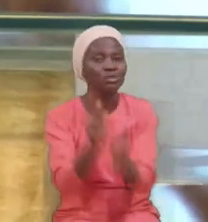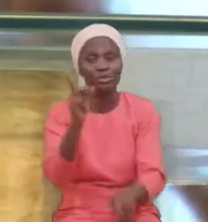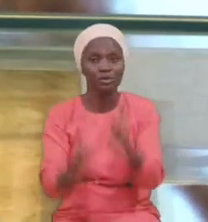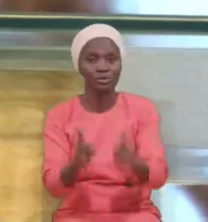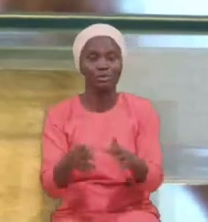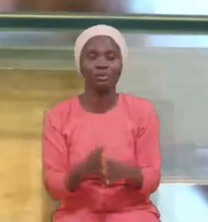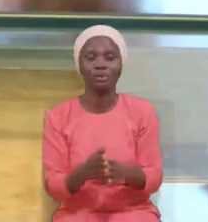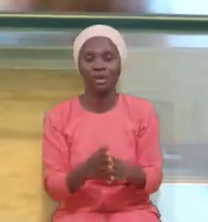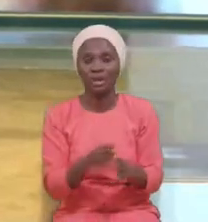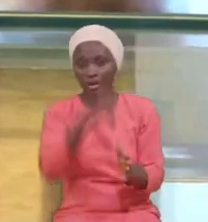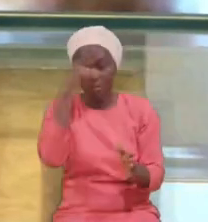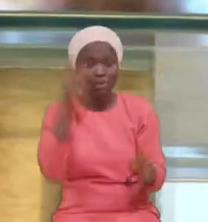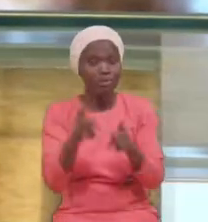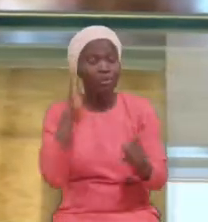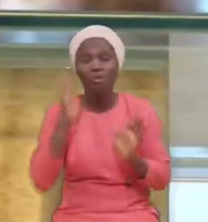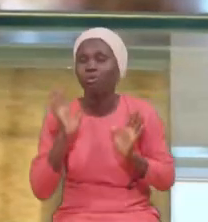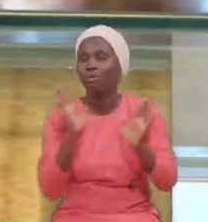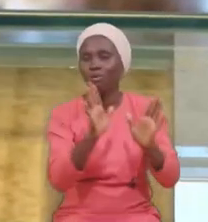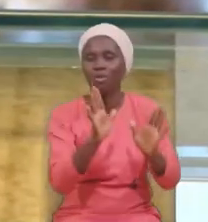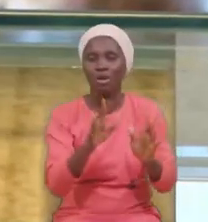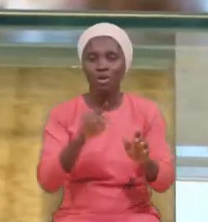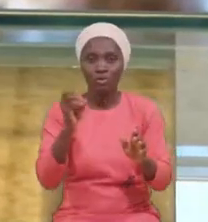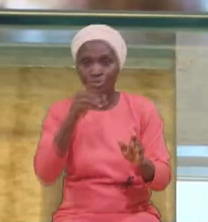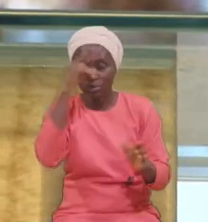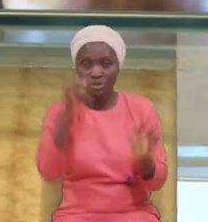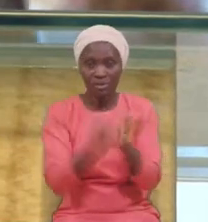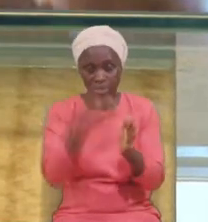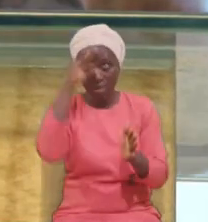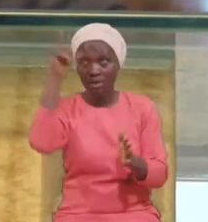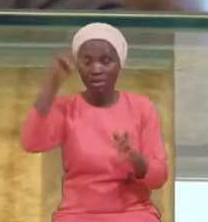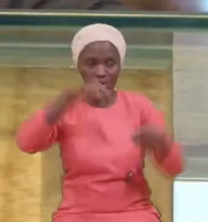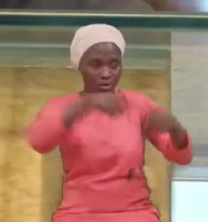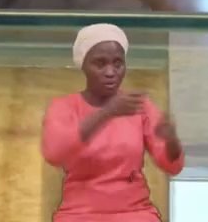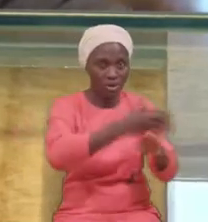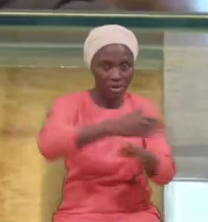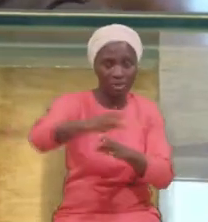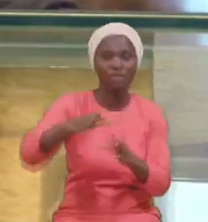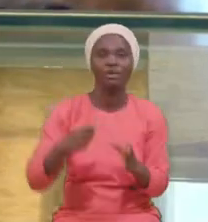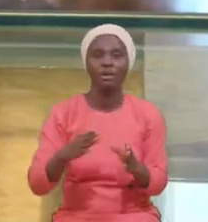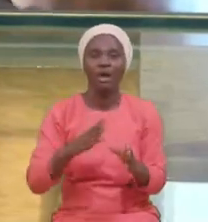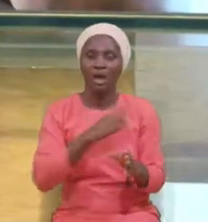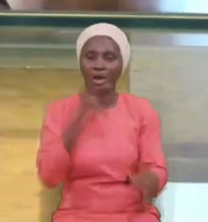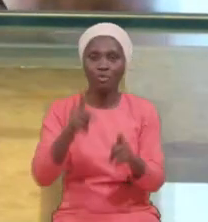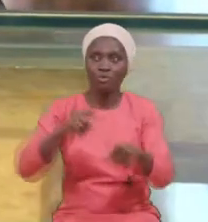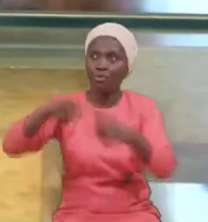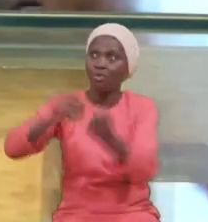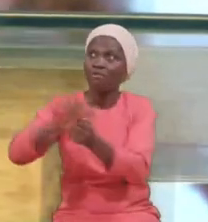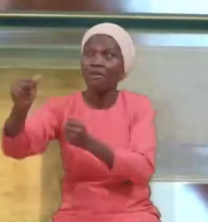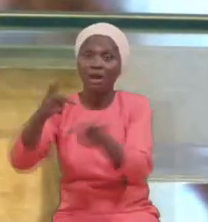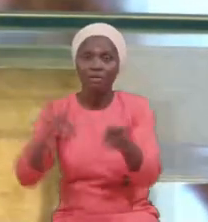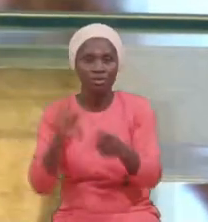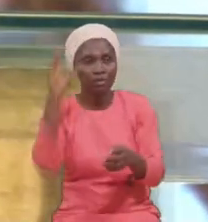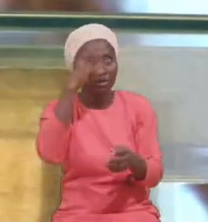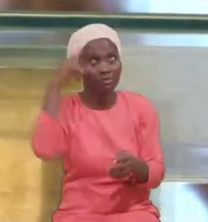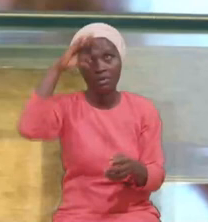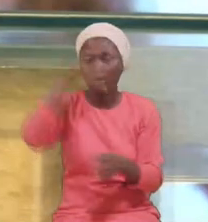que les gens vont le piétiner. Alors, il s'était mis à l'écart et les gens devaient aller de